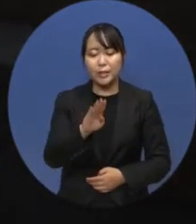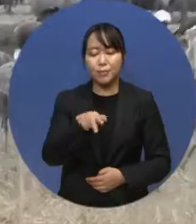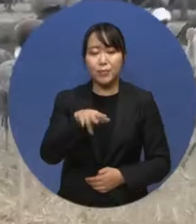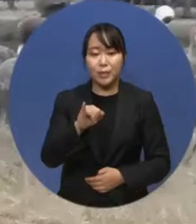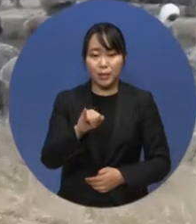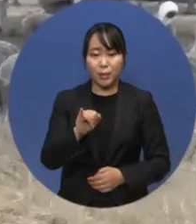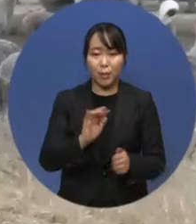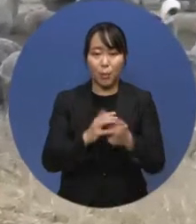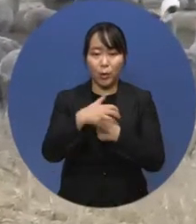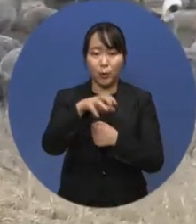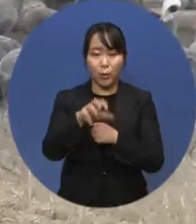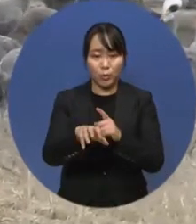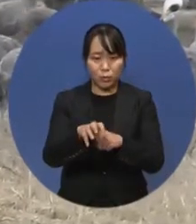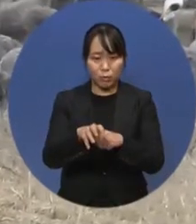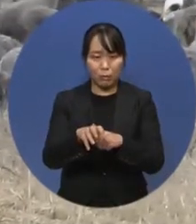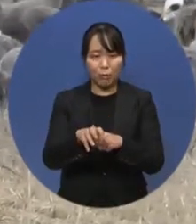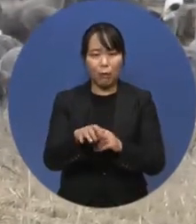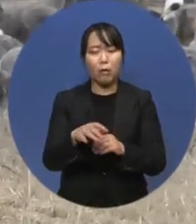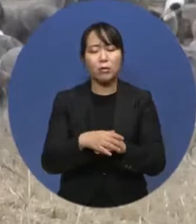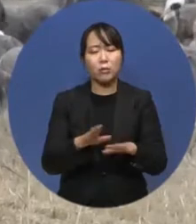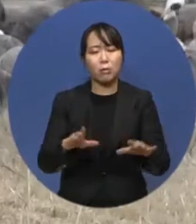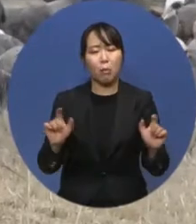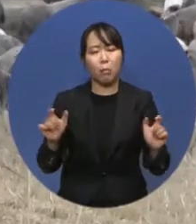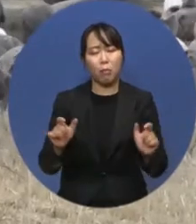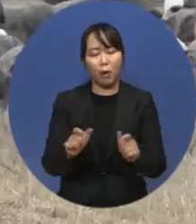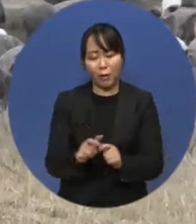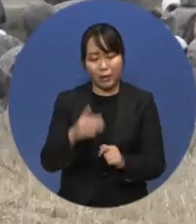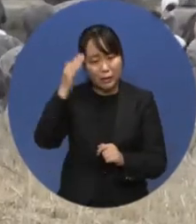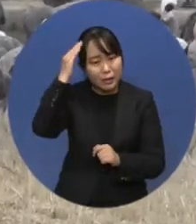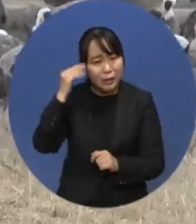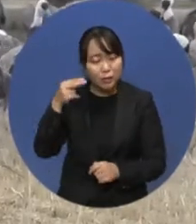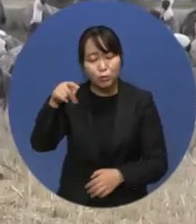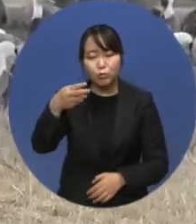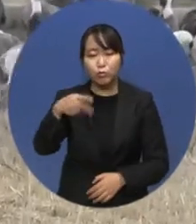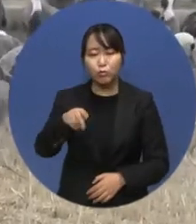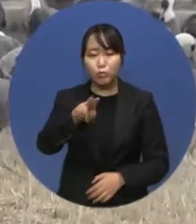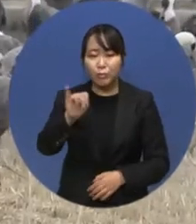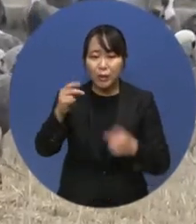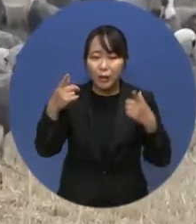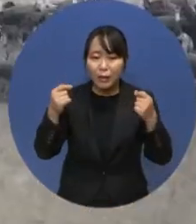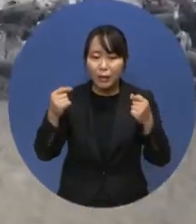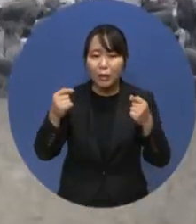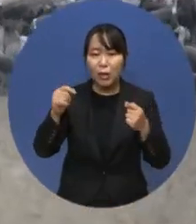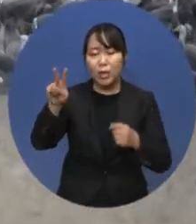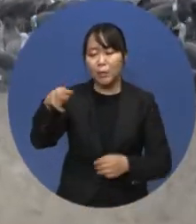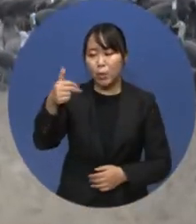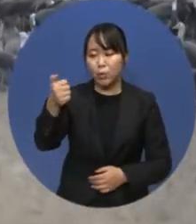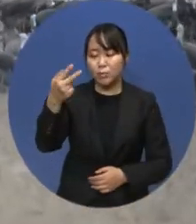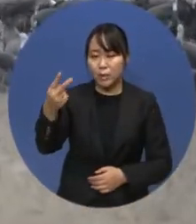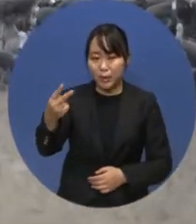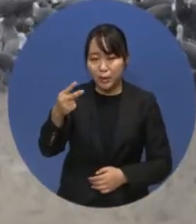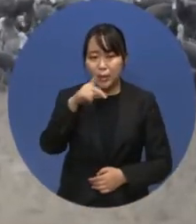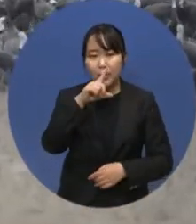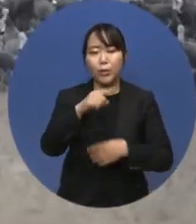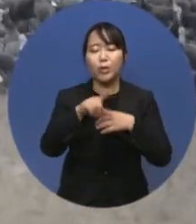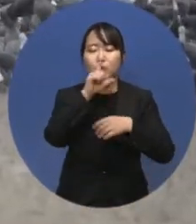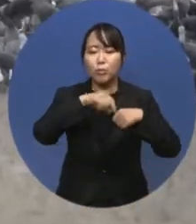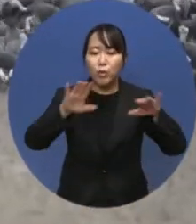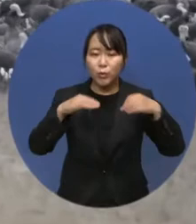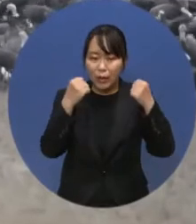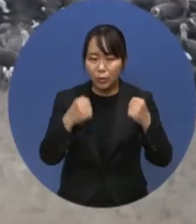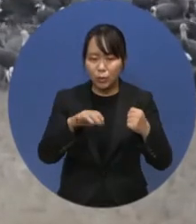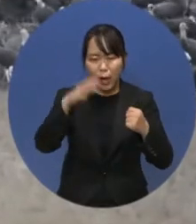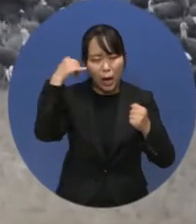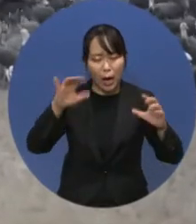이 지역은 멸종위기종인 흙두루미 등 총 252종의 조류 서식지로 국내